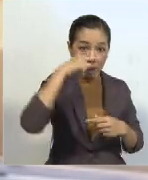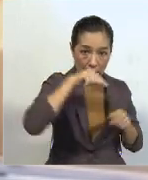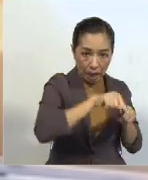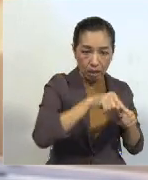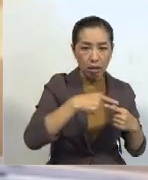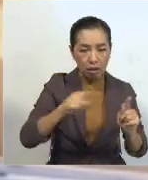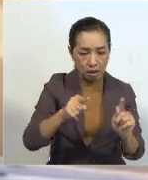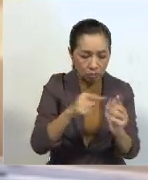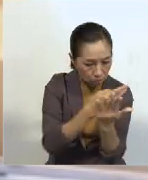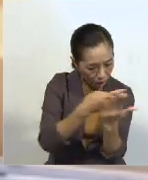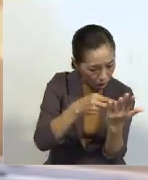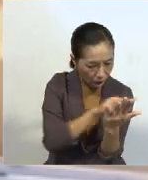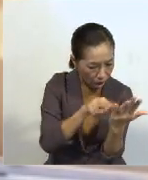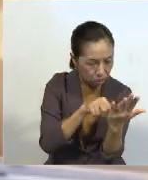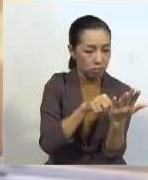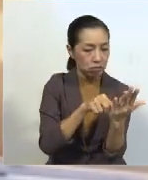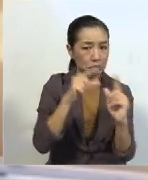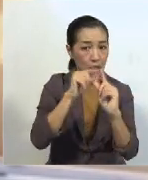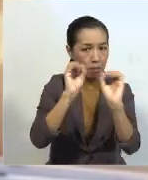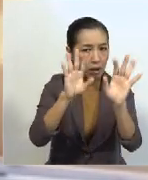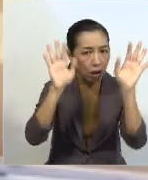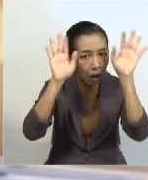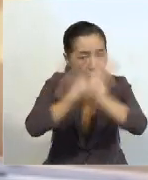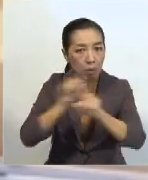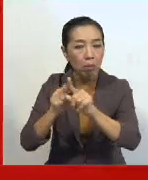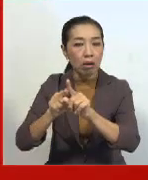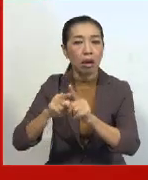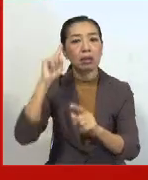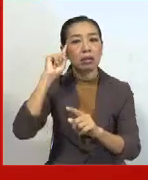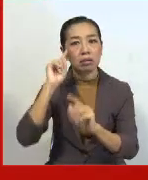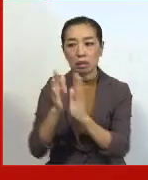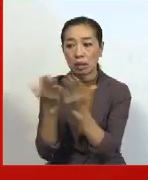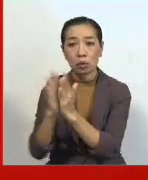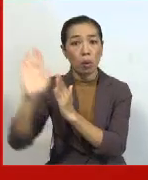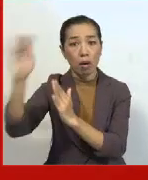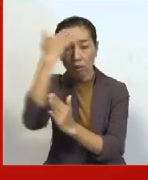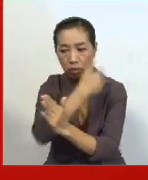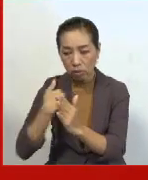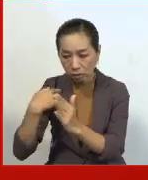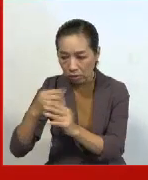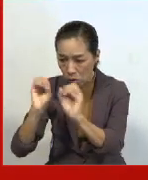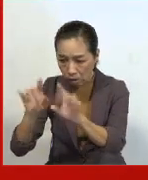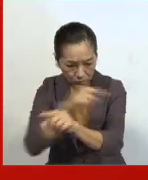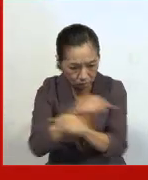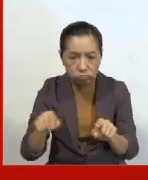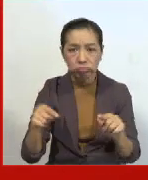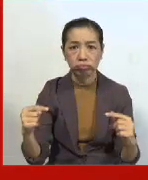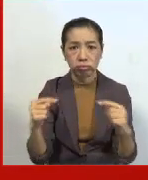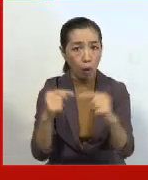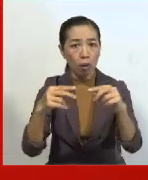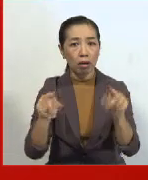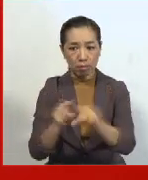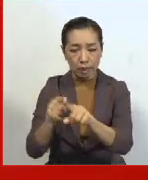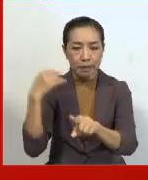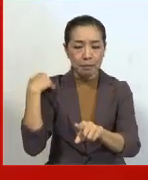แต่ว่าคำสอนมันเหมือนกันบางเรื่องในพระคัมภีร์ไบเบิลแปลกมากแล้วก็เลยต้องขอร้อง